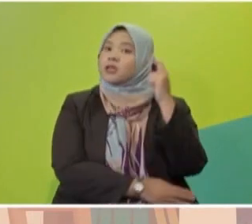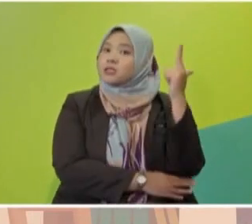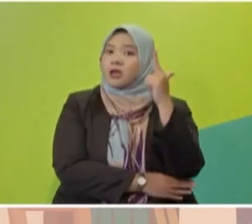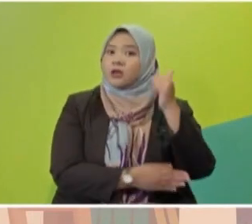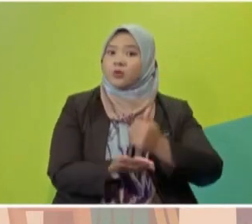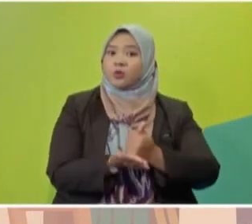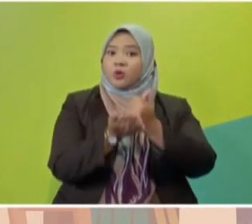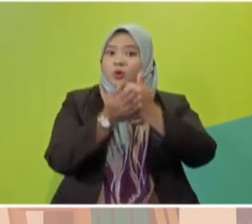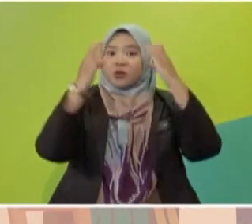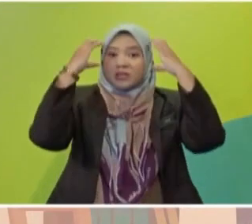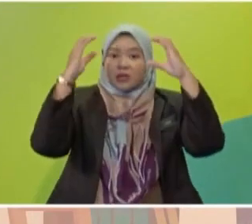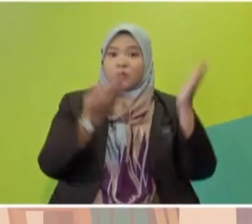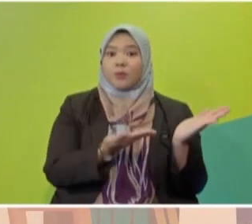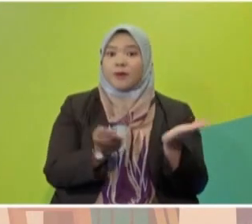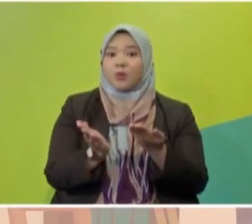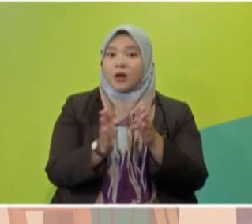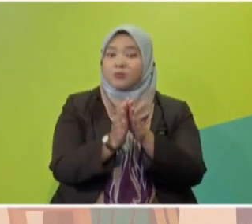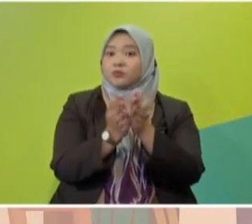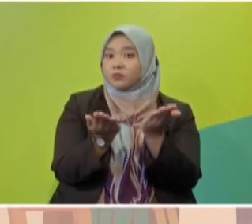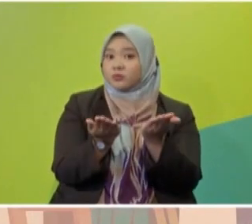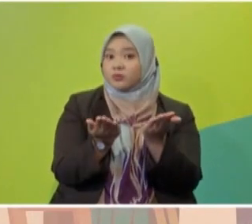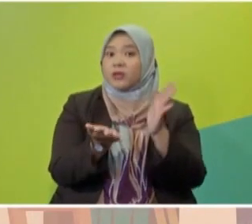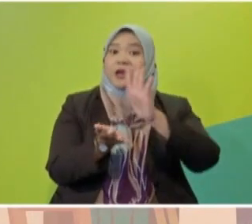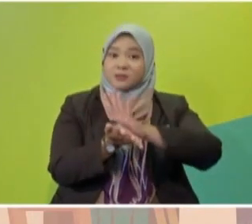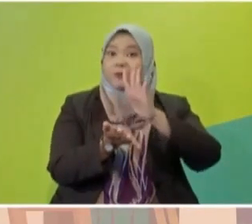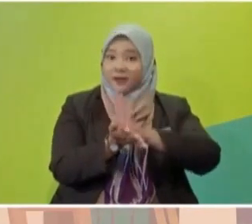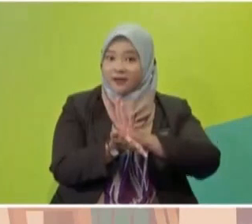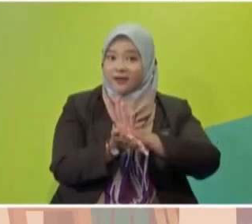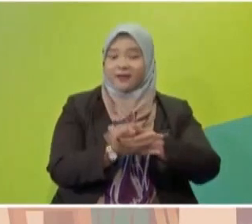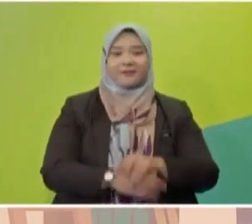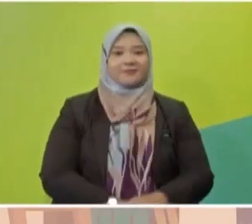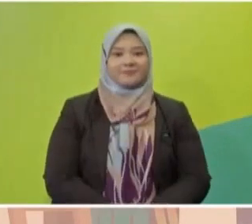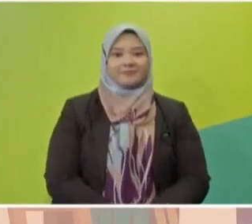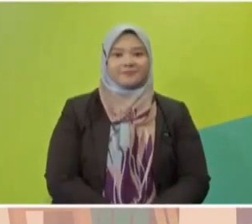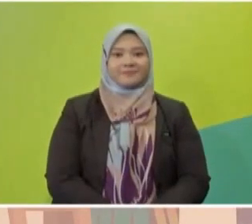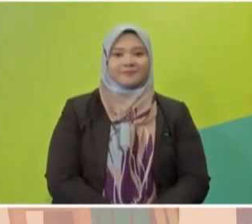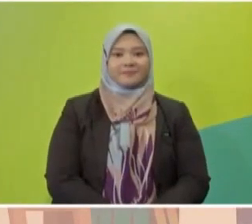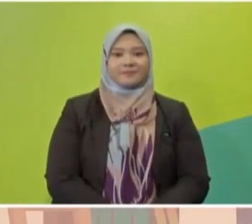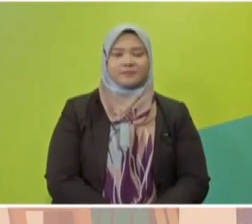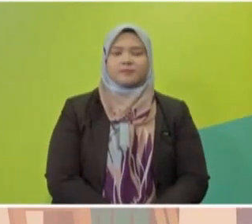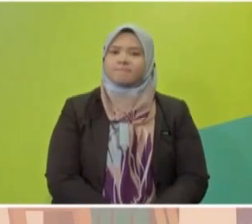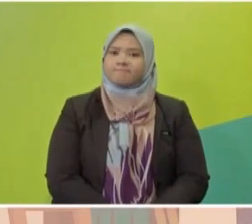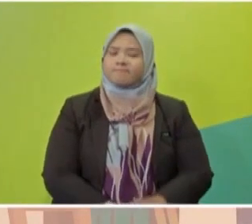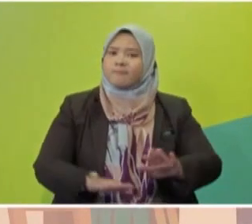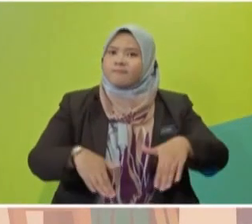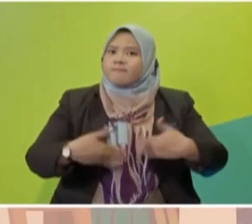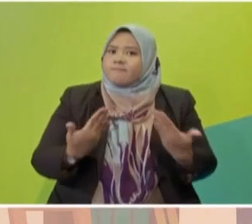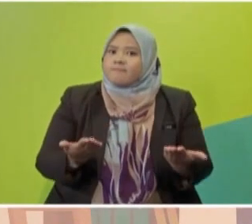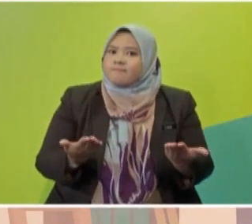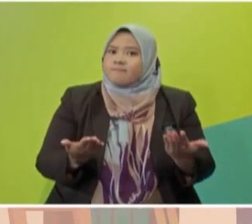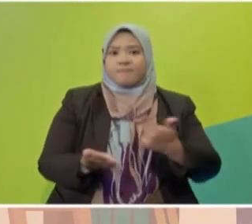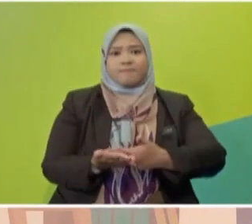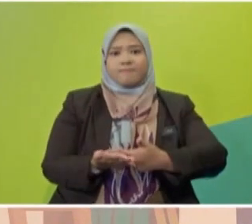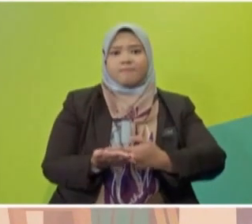guru membawa buku. Betul, cikgu. Baik, seterusnya. Bagaimana pula dengan Rizky? Kita Rizky. Tanya